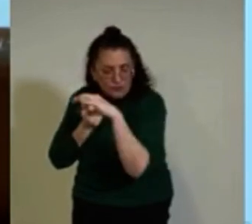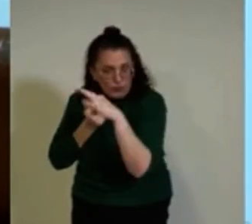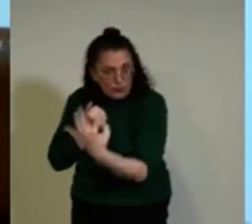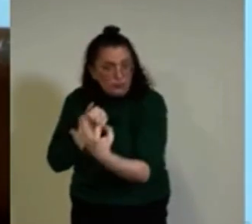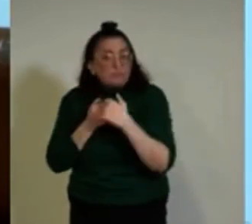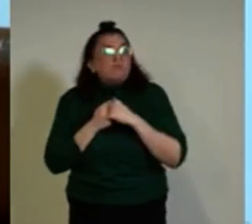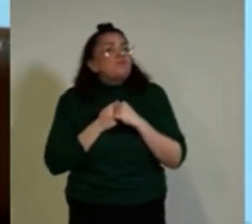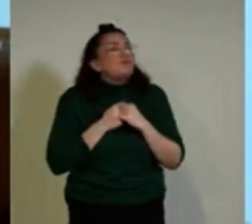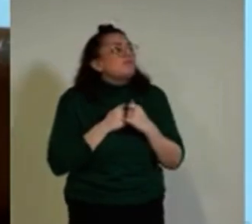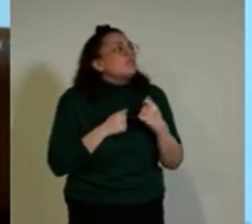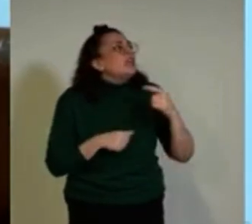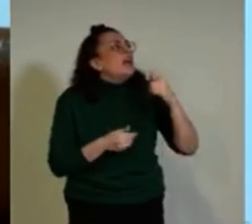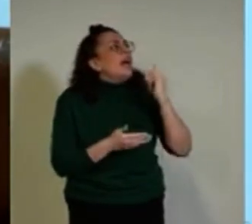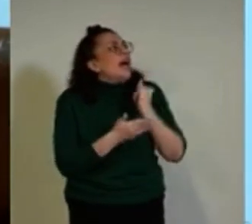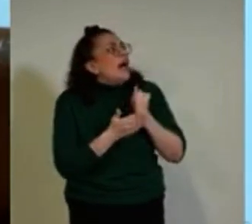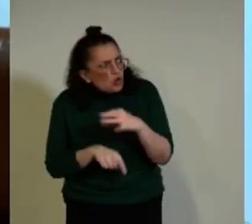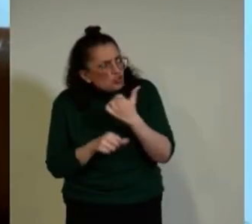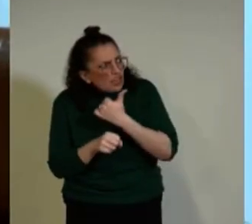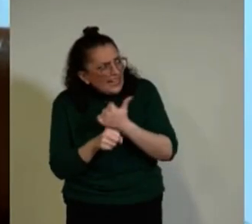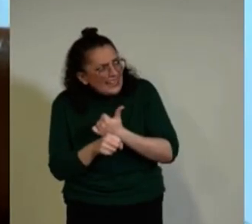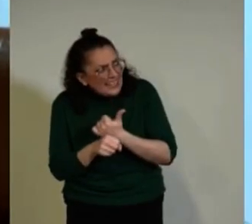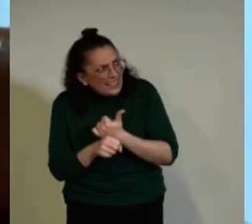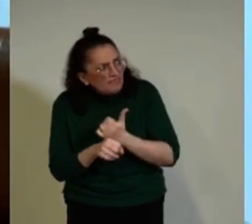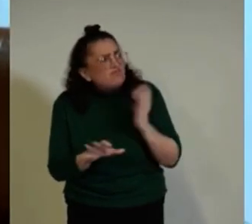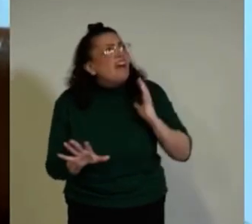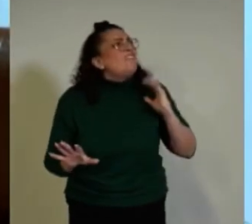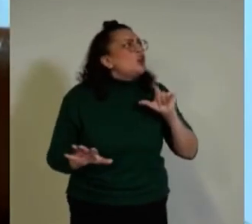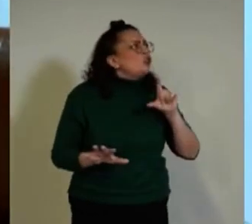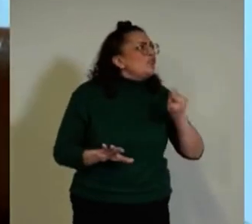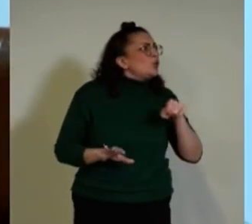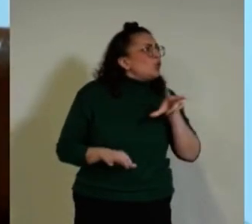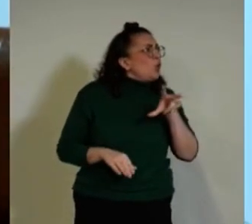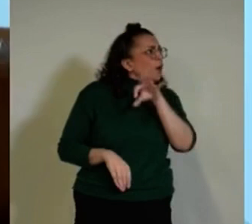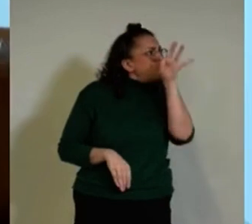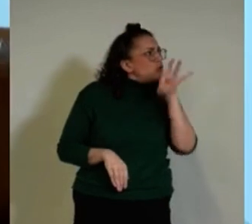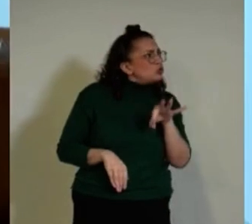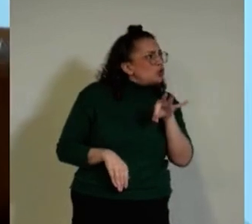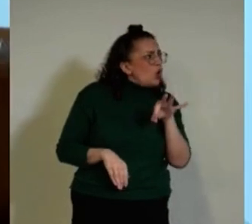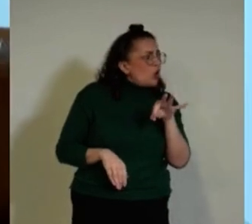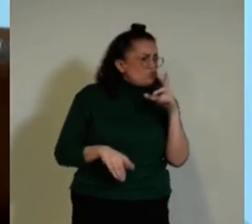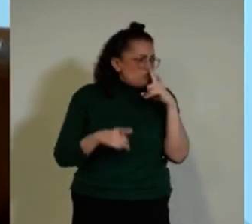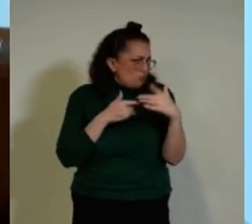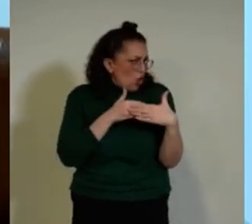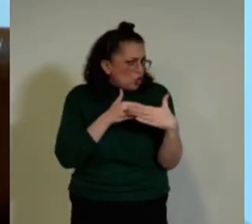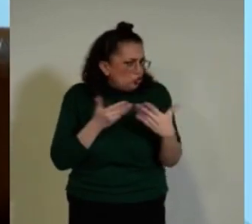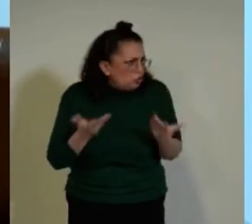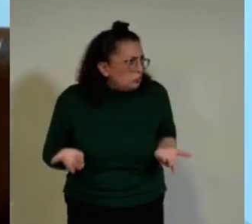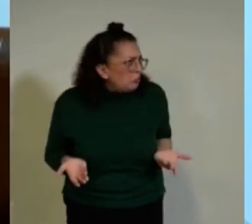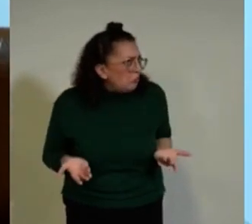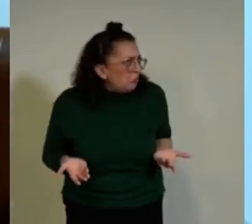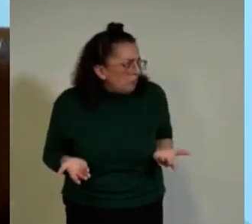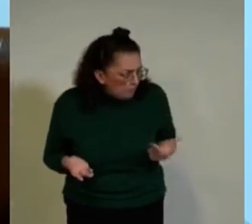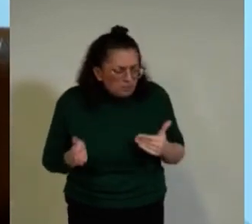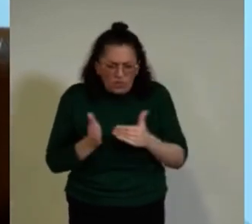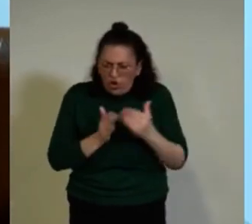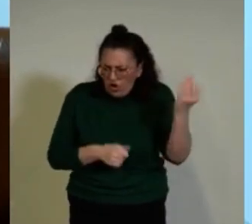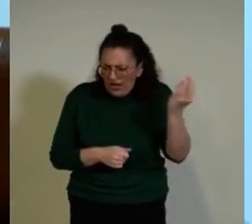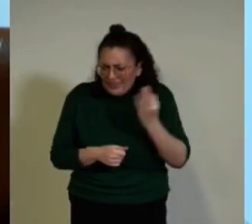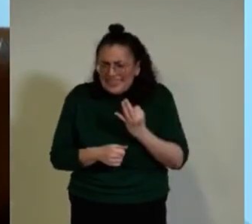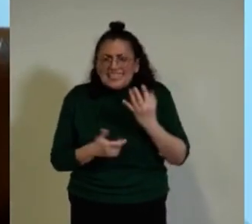fiscales. Quelle collectivité n'en a pas % auparavant, donc ce sont des proportions quasi similaires. Et puis vous évoquez des incertitudes sur